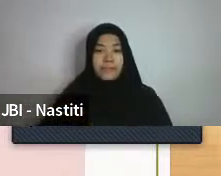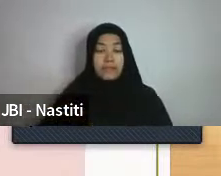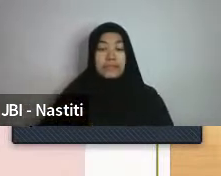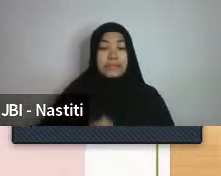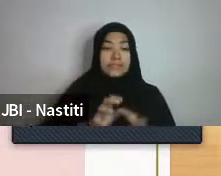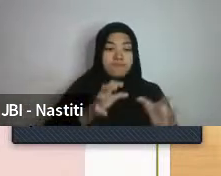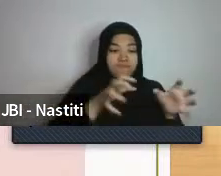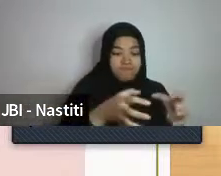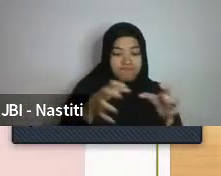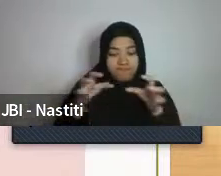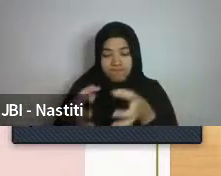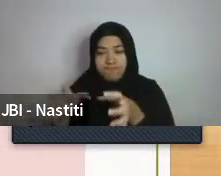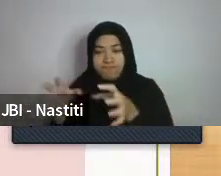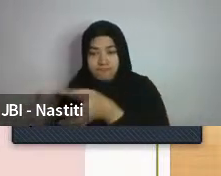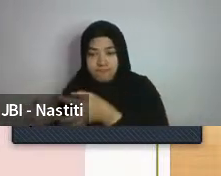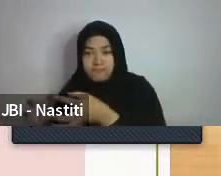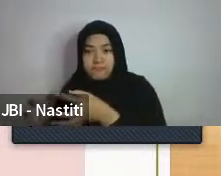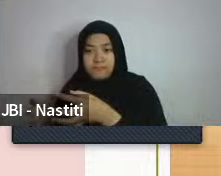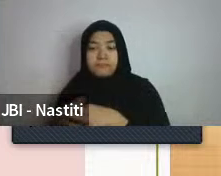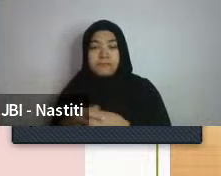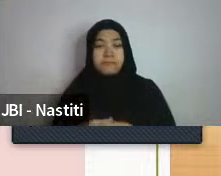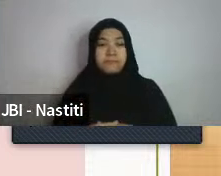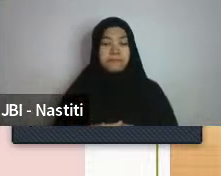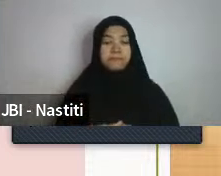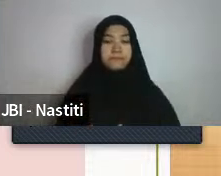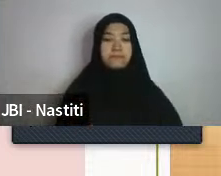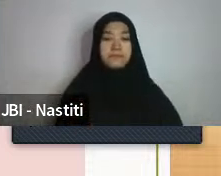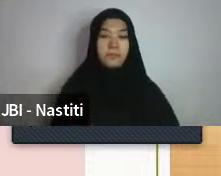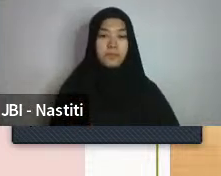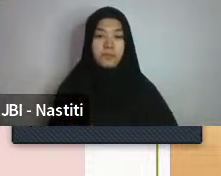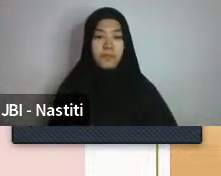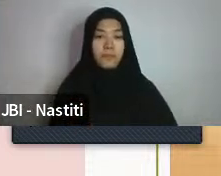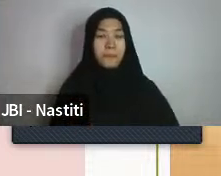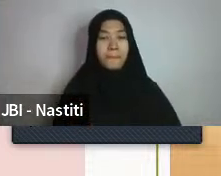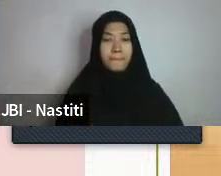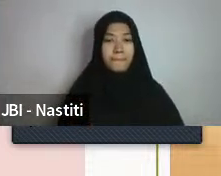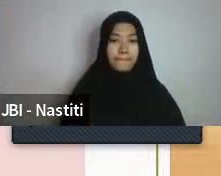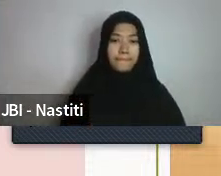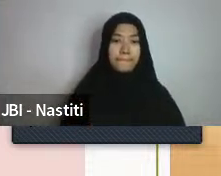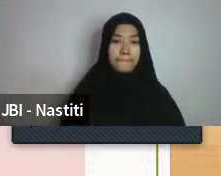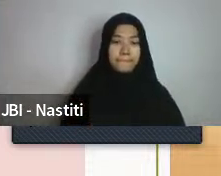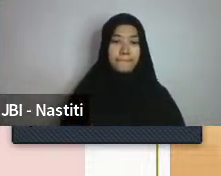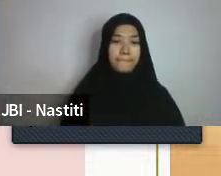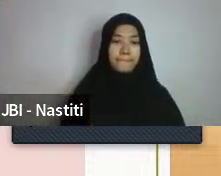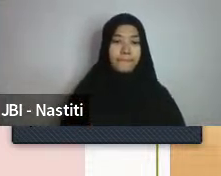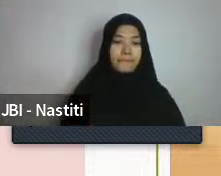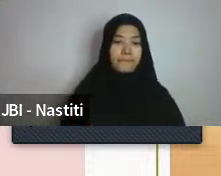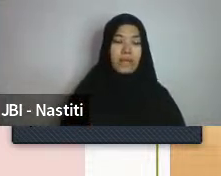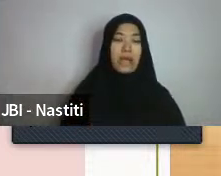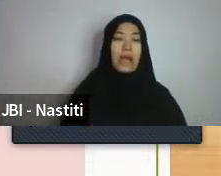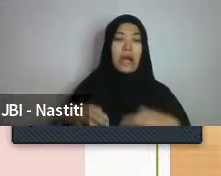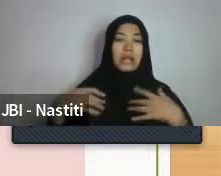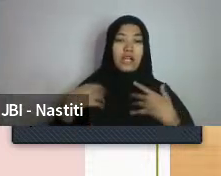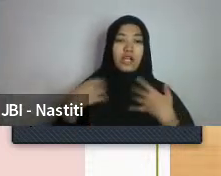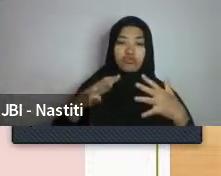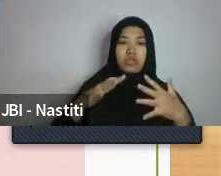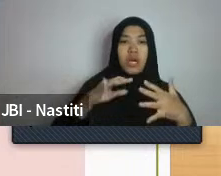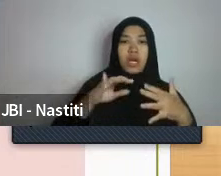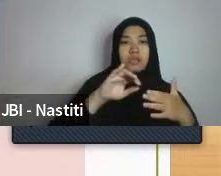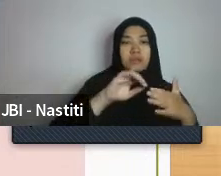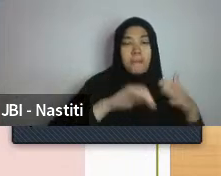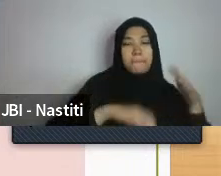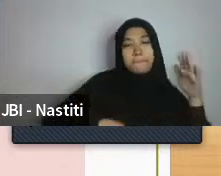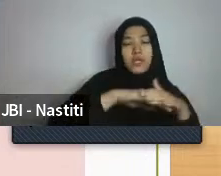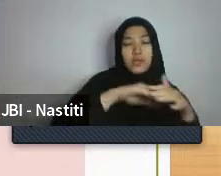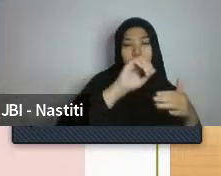3 kelompok ya, ada yang memang tadi memenuhi ciri-ciri sehat jiwa, ada yang dengan risiko